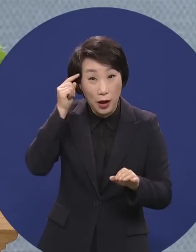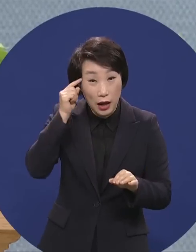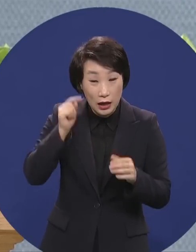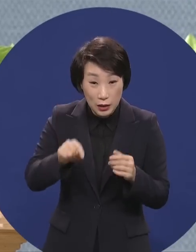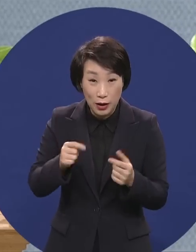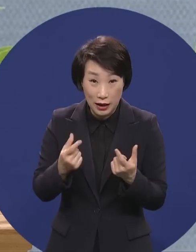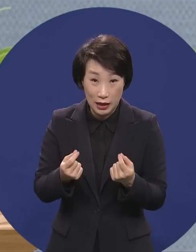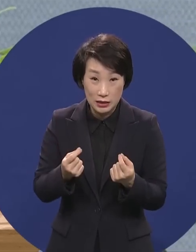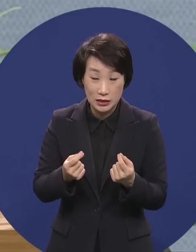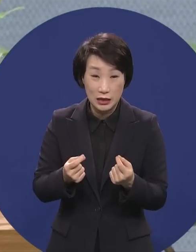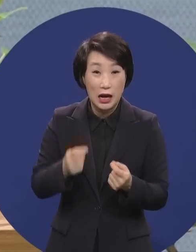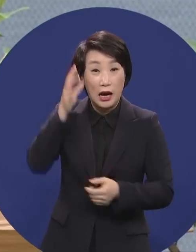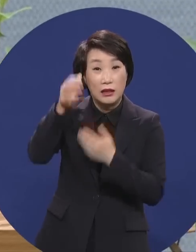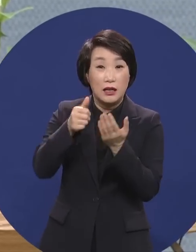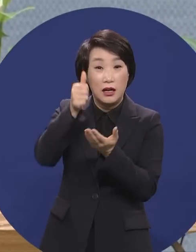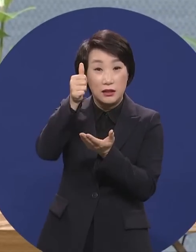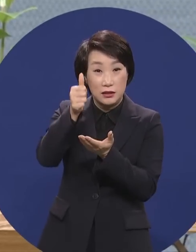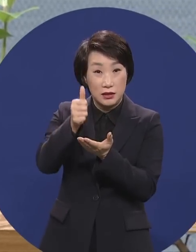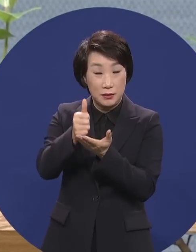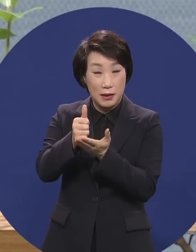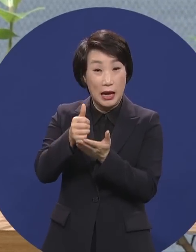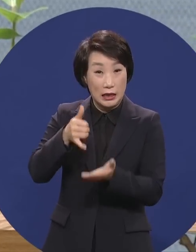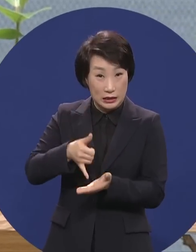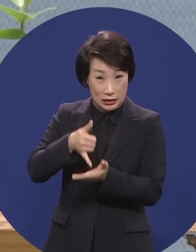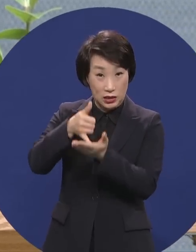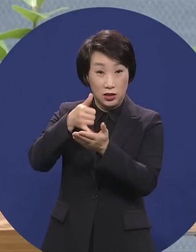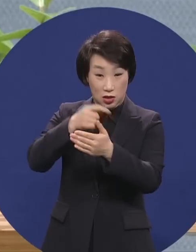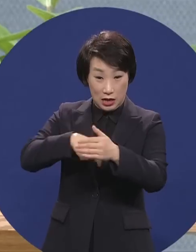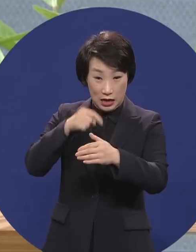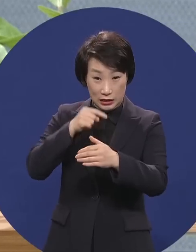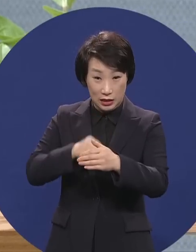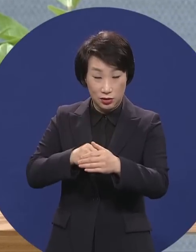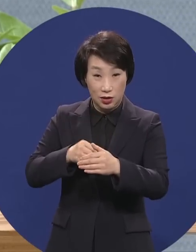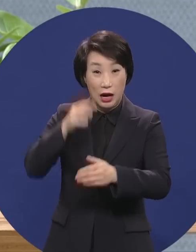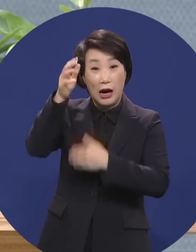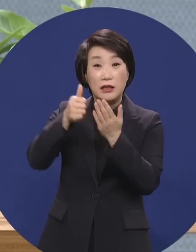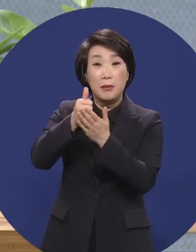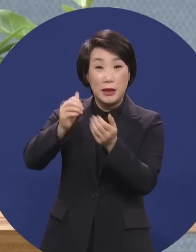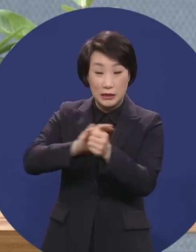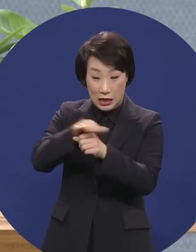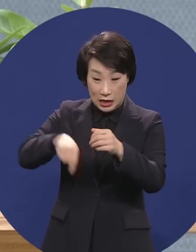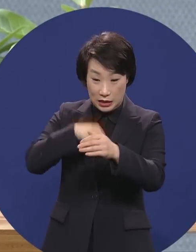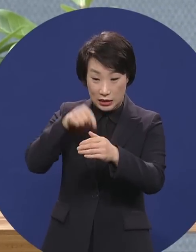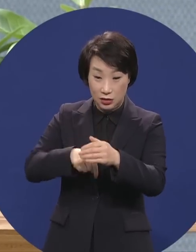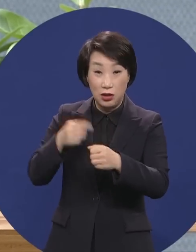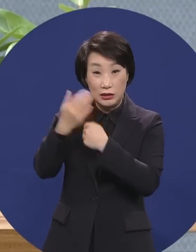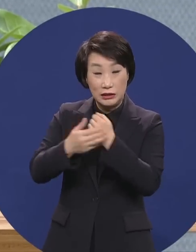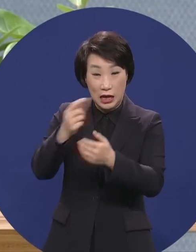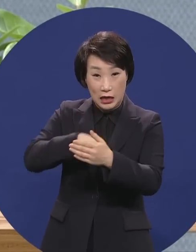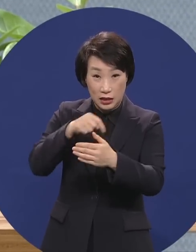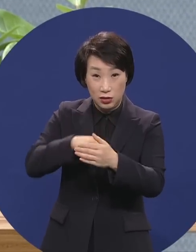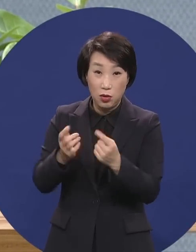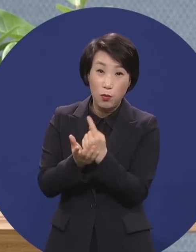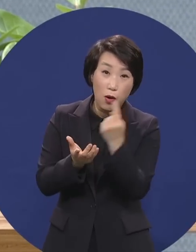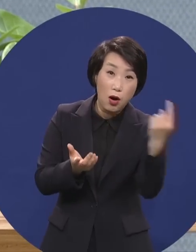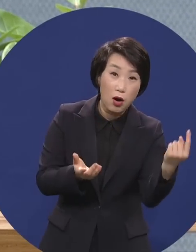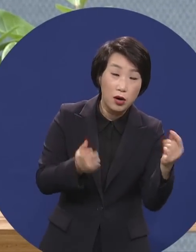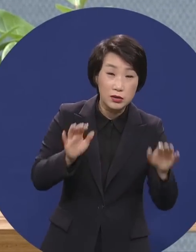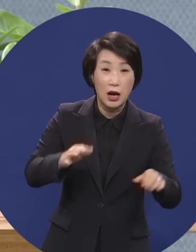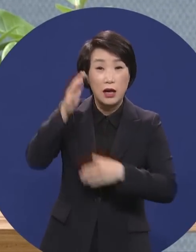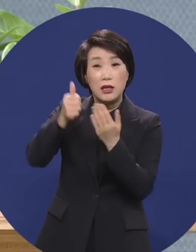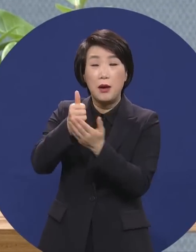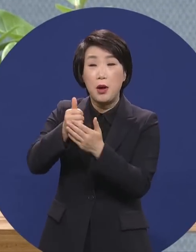이렇게 하나님의 인격성에서, 하나님의 사랑에서, 은혜에서 벗어나서,